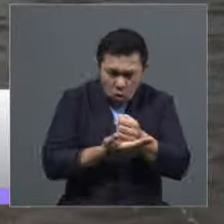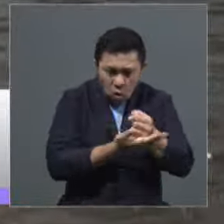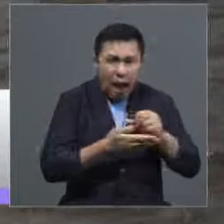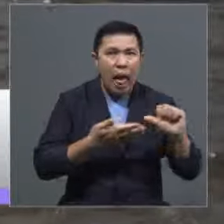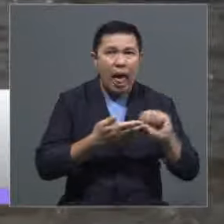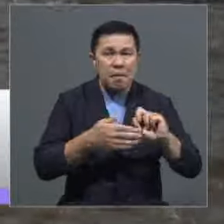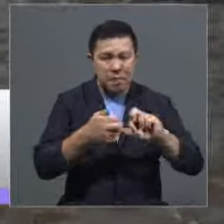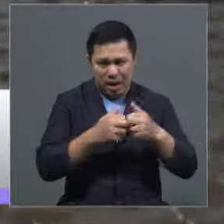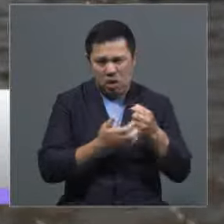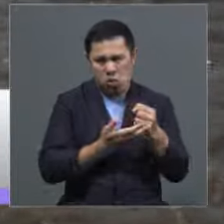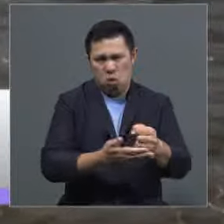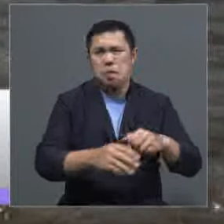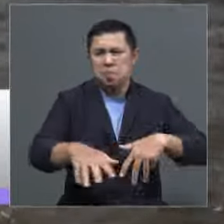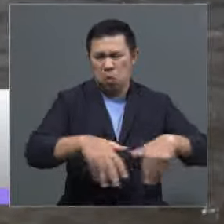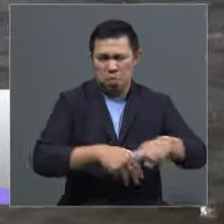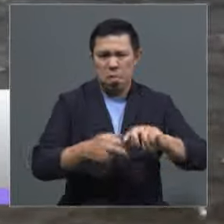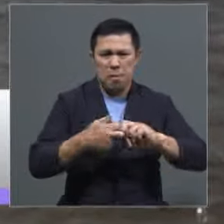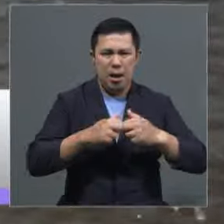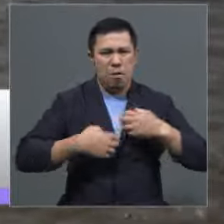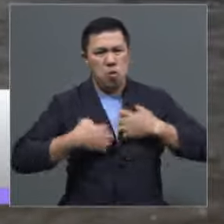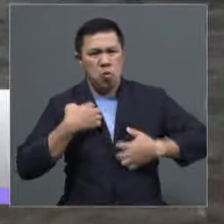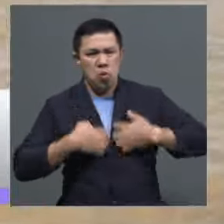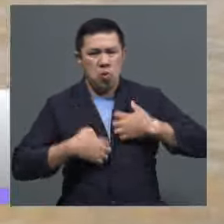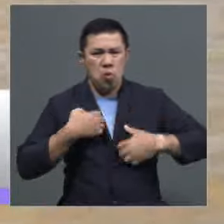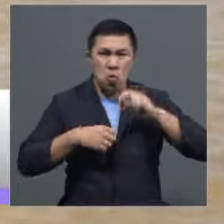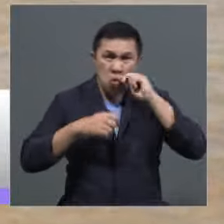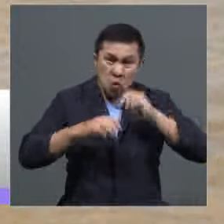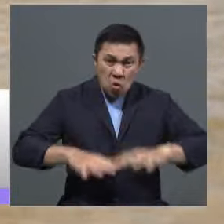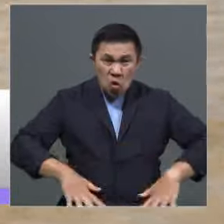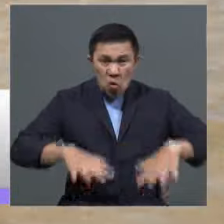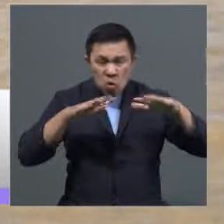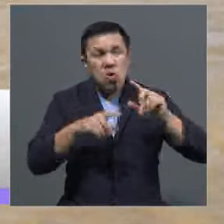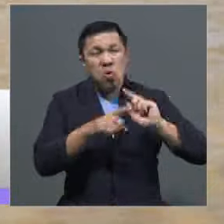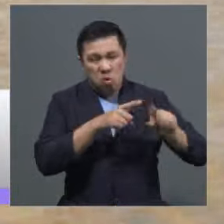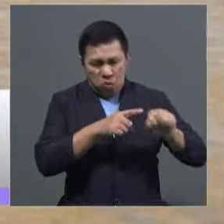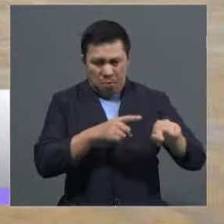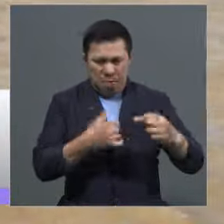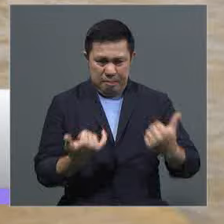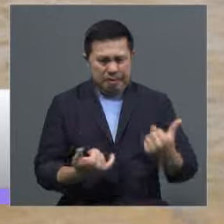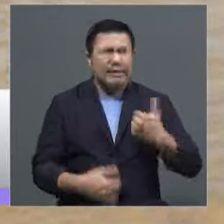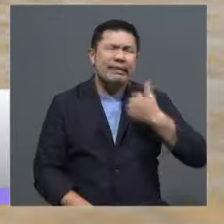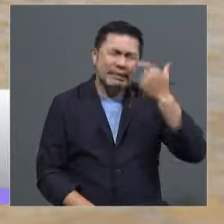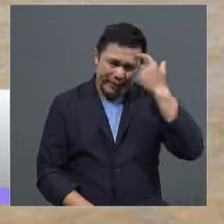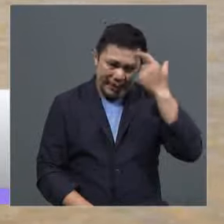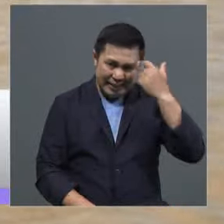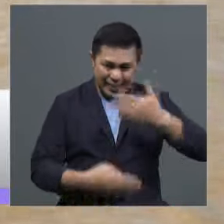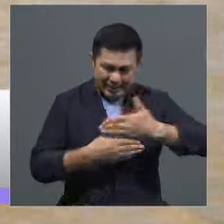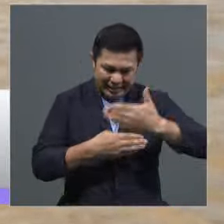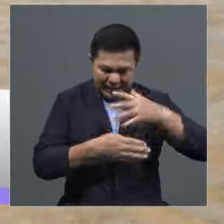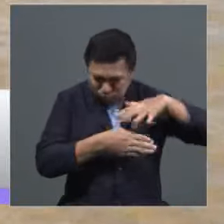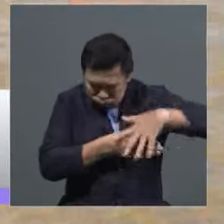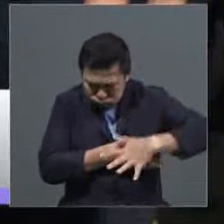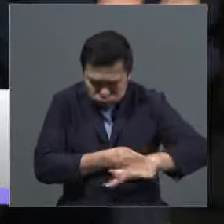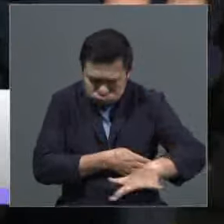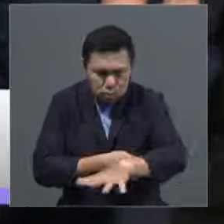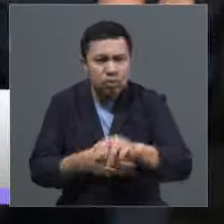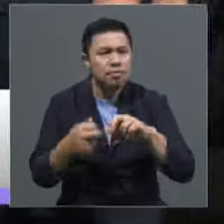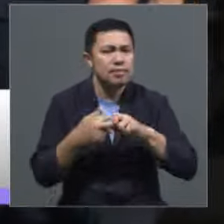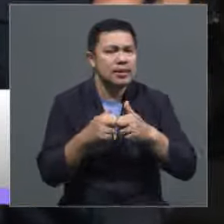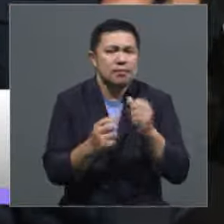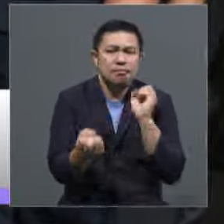ให้กับประชาชนที่ได้รับผลกระทบจากสถานการณ์อุทกภัยขณะเดียวกันก็มั่นใจว่าพื้นที่ใต้เขื่อนจะไม่ส่งผลกระทบ